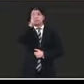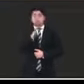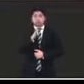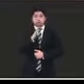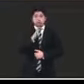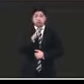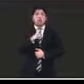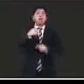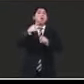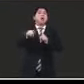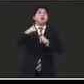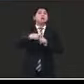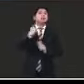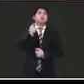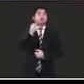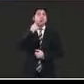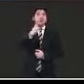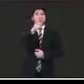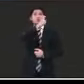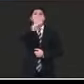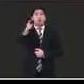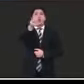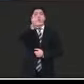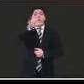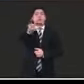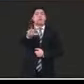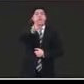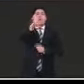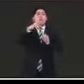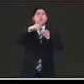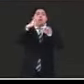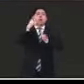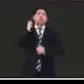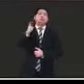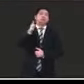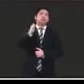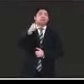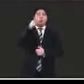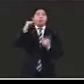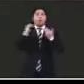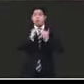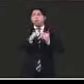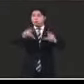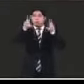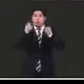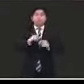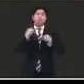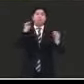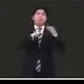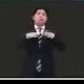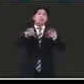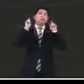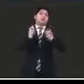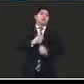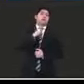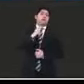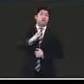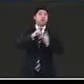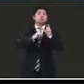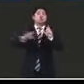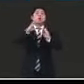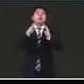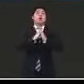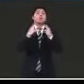Ve taksitleri de 937 liradan başlayacak şekilde belirlendi sosyal